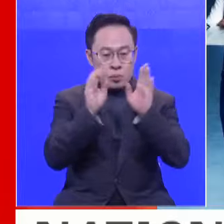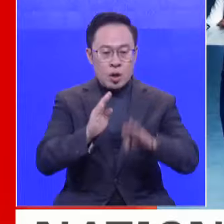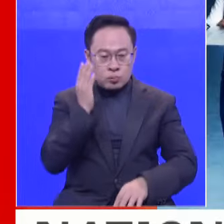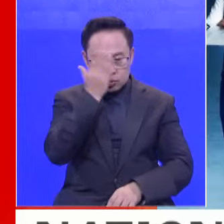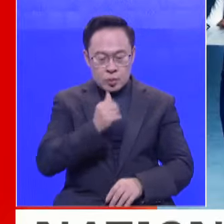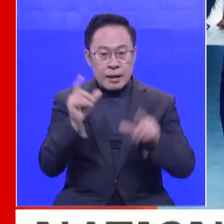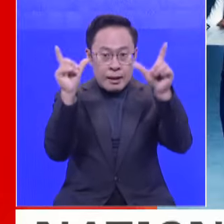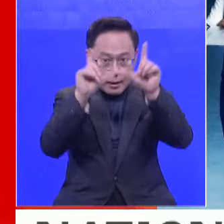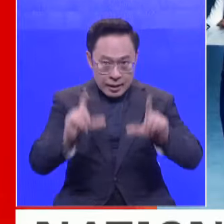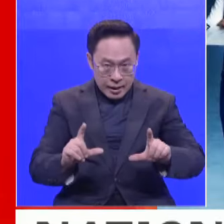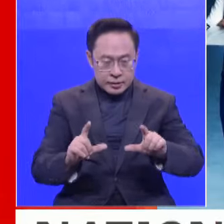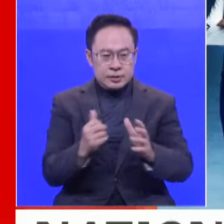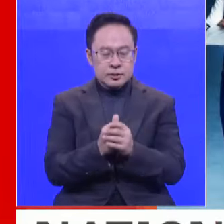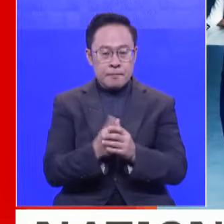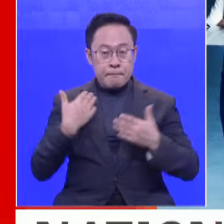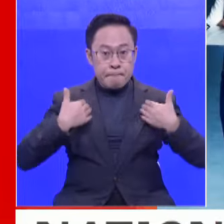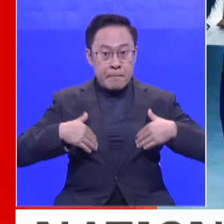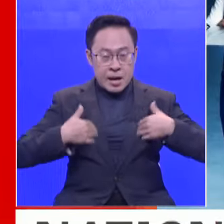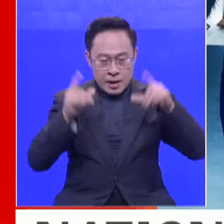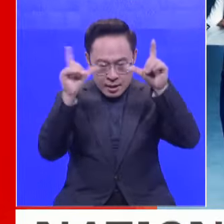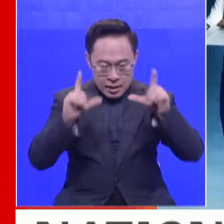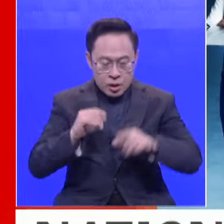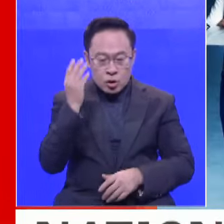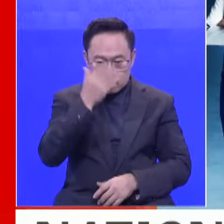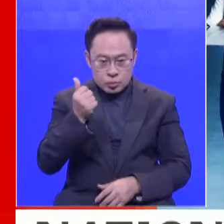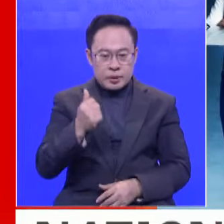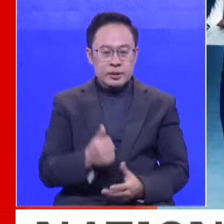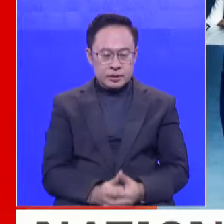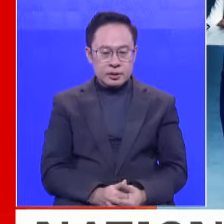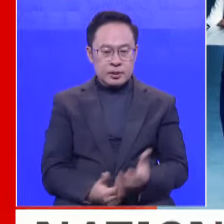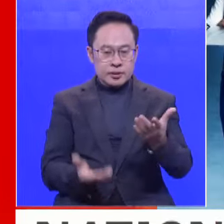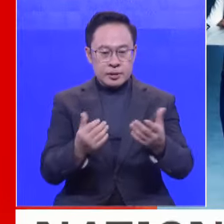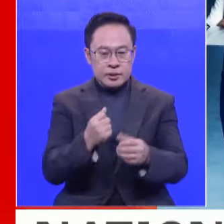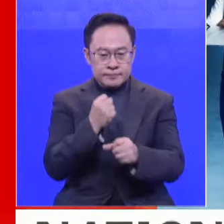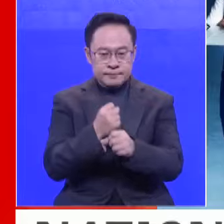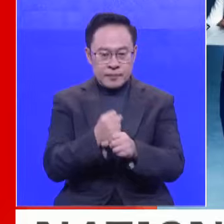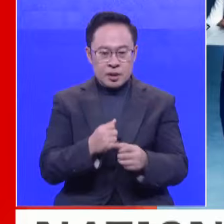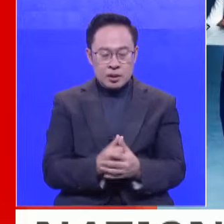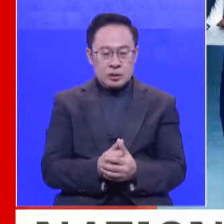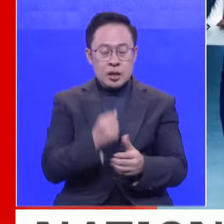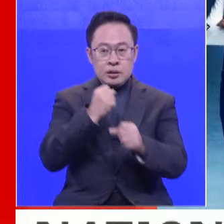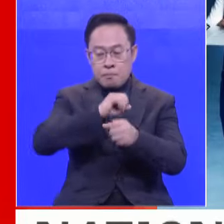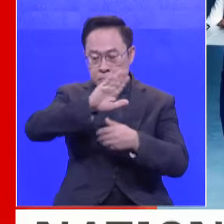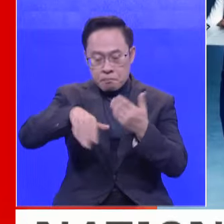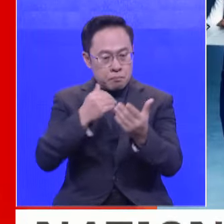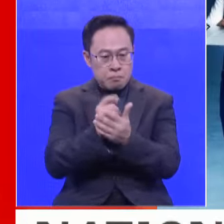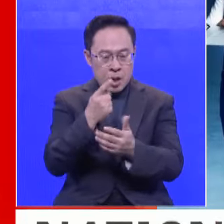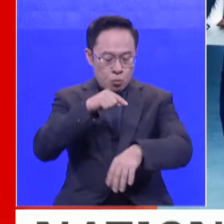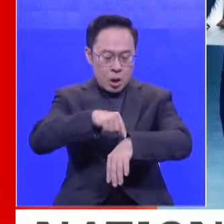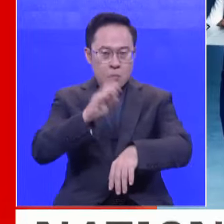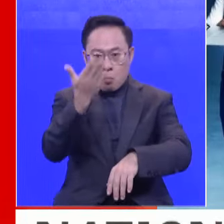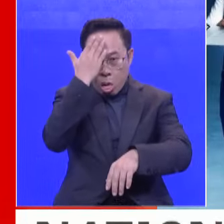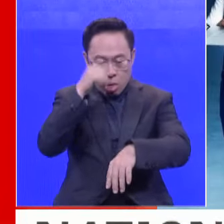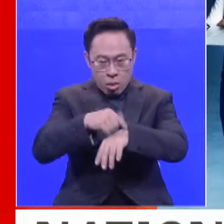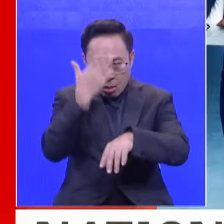แน่ใจเขาอาจจะทำเป็นลายไทยดิจิตอลอะไรแบบเนี้ยมันก็ดูสวยดีก็บอกว่าถ้าทำใหม่ทั้งหมดเลยมันอาจจะไม่ทัน เพ